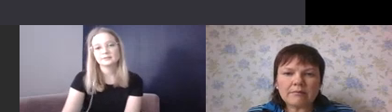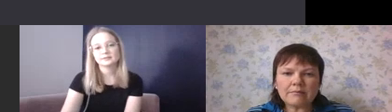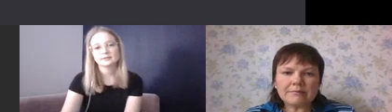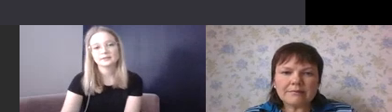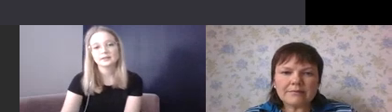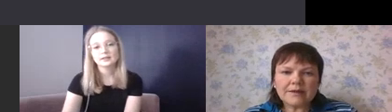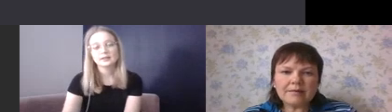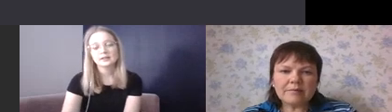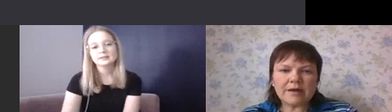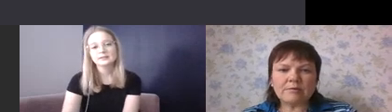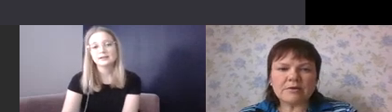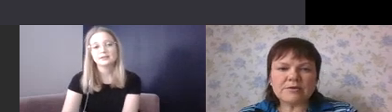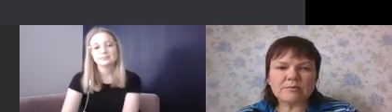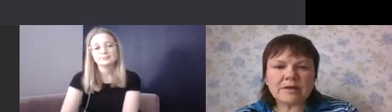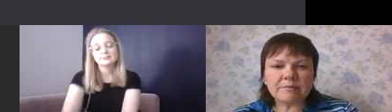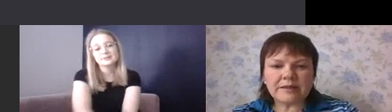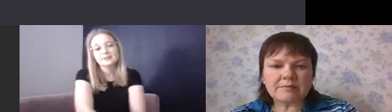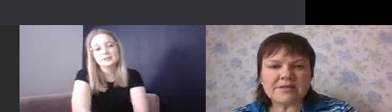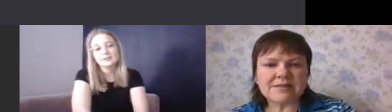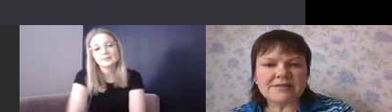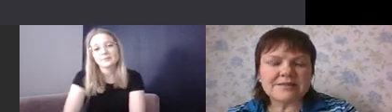teha?